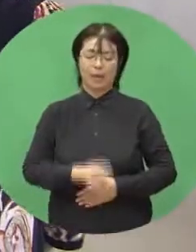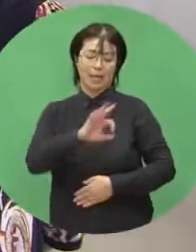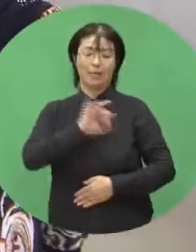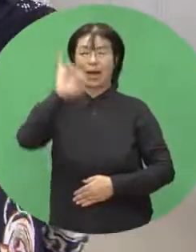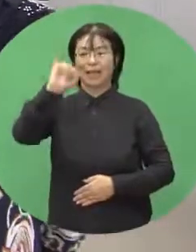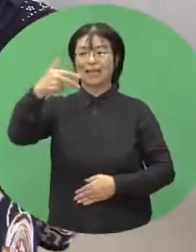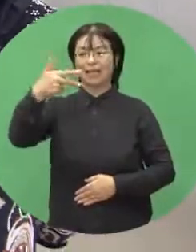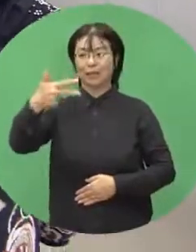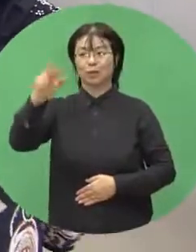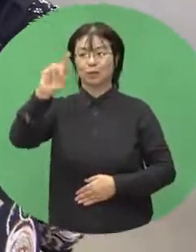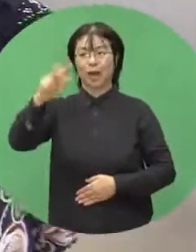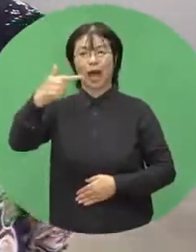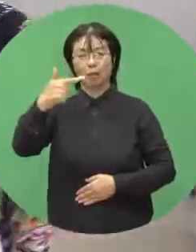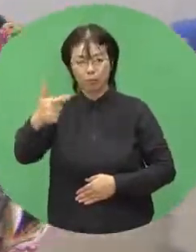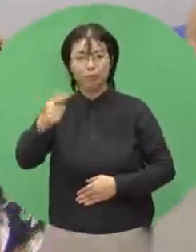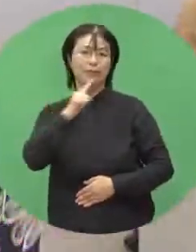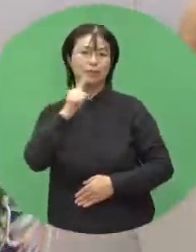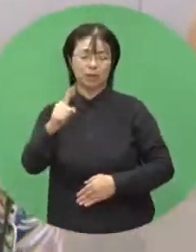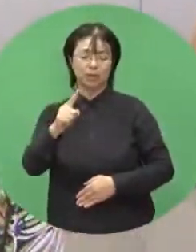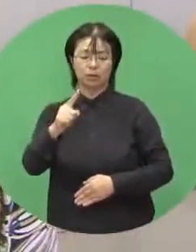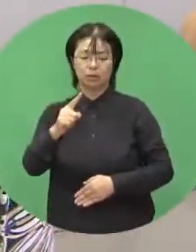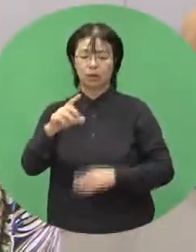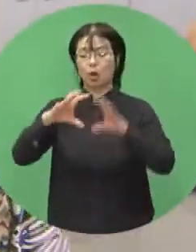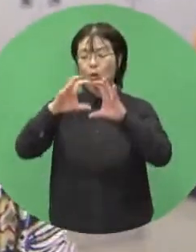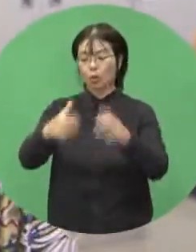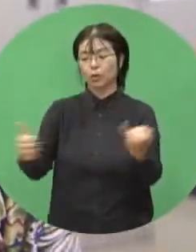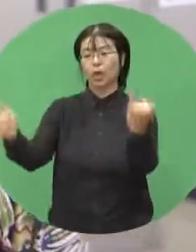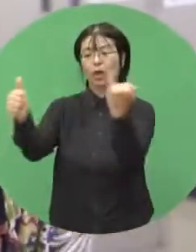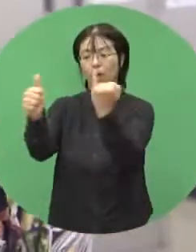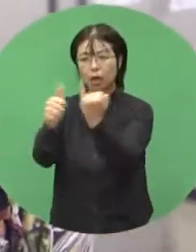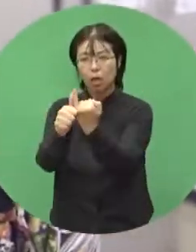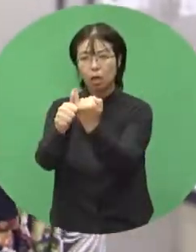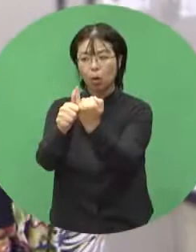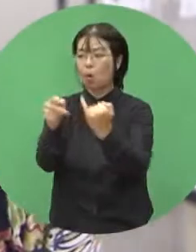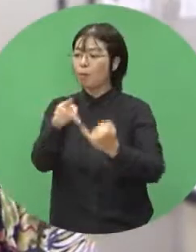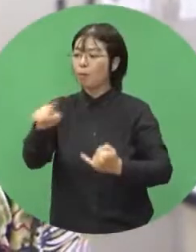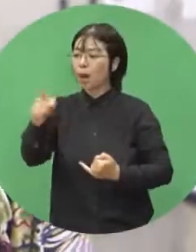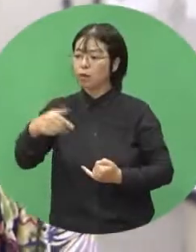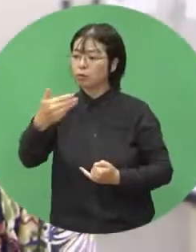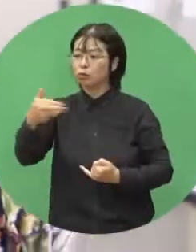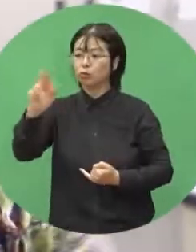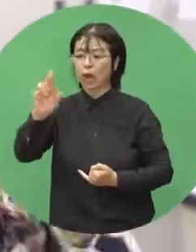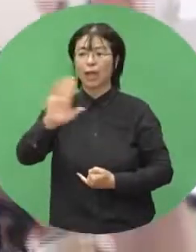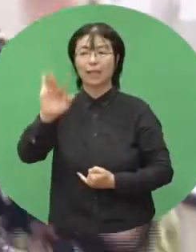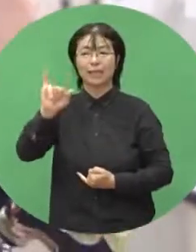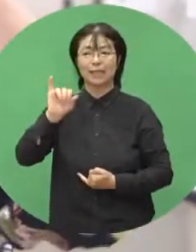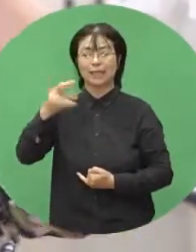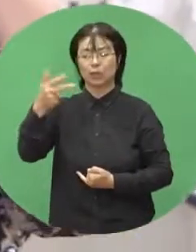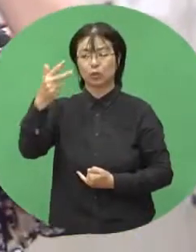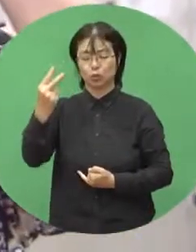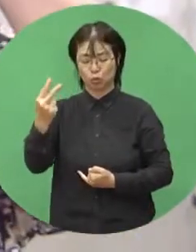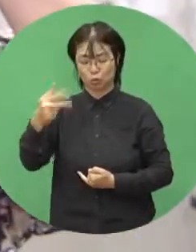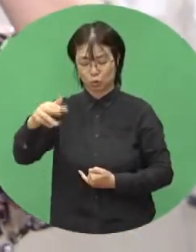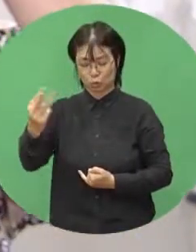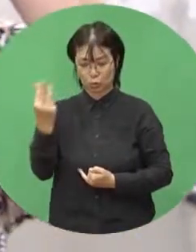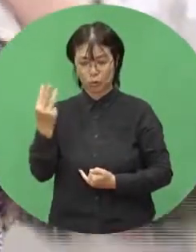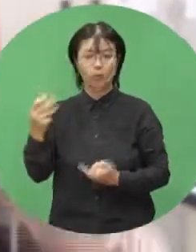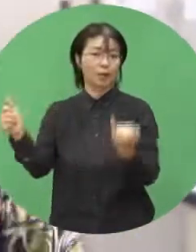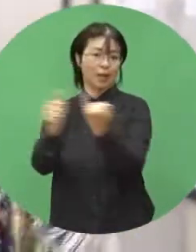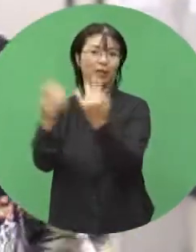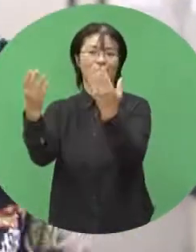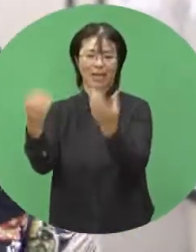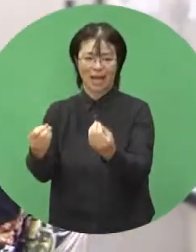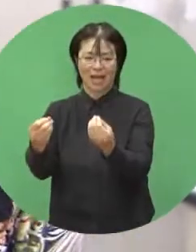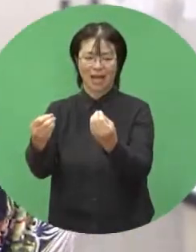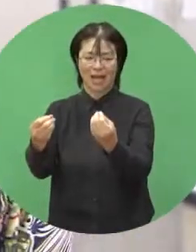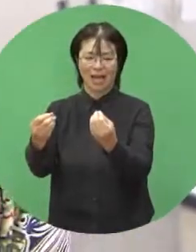。国際結婚してバングラデシュの方と結婚したので、ムスリムとして、ヒジャブをつけさせてもらって、